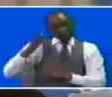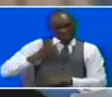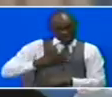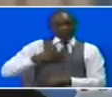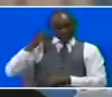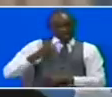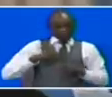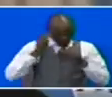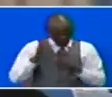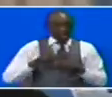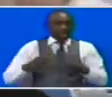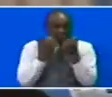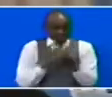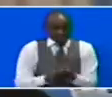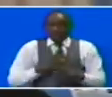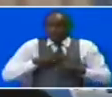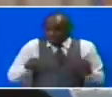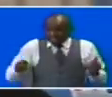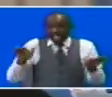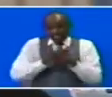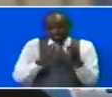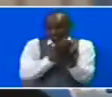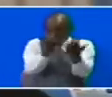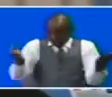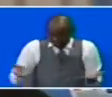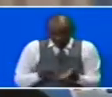on course. Lakini yote hiyo,